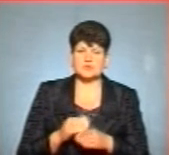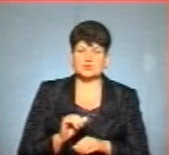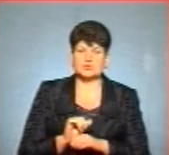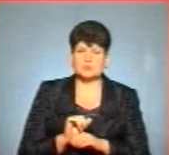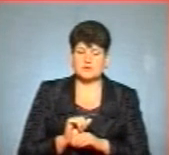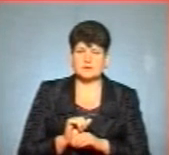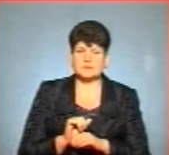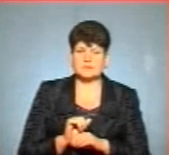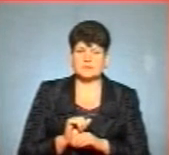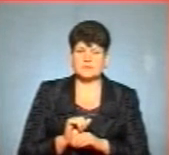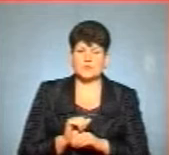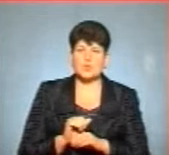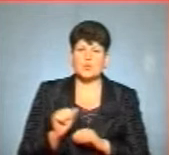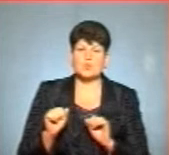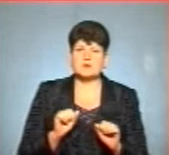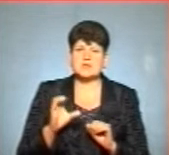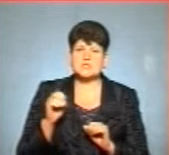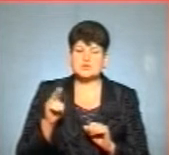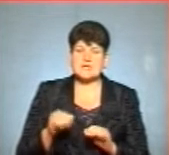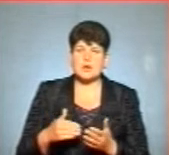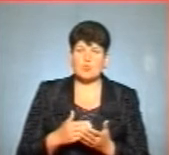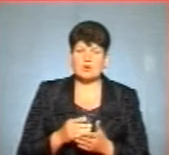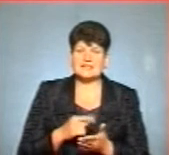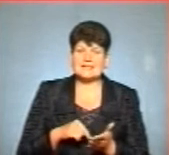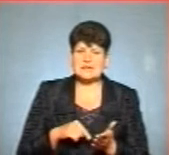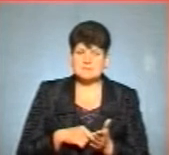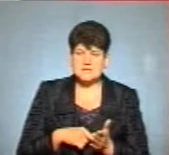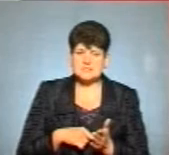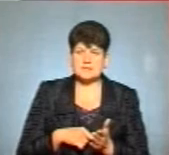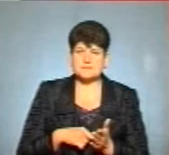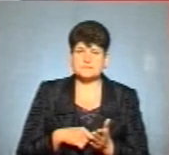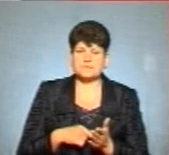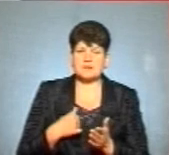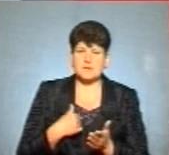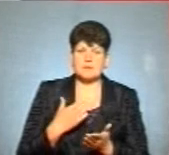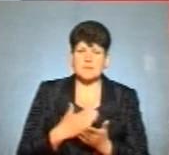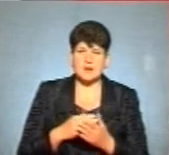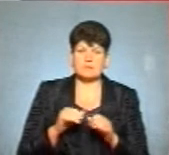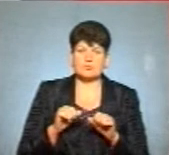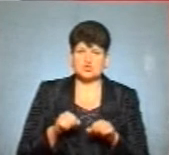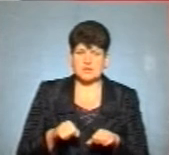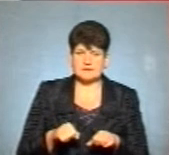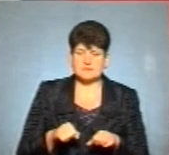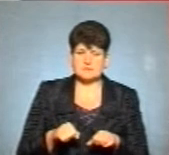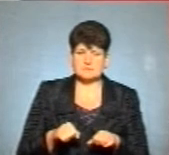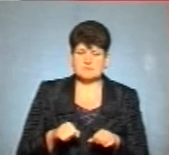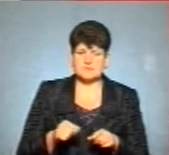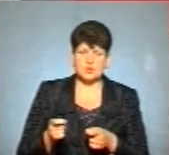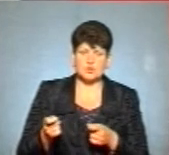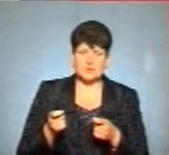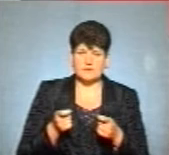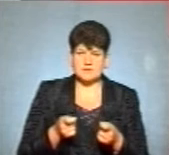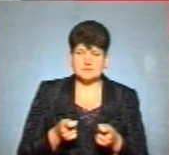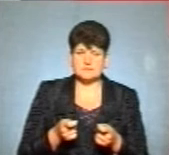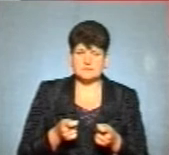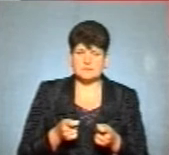від зупинки близько управління соціальної політики міста. Тим самим ми маємо можливість доставити